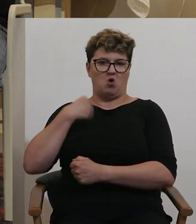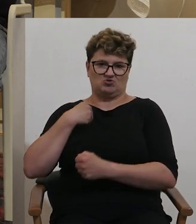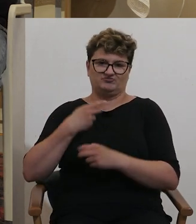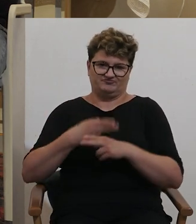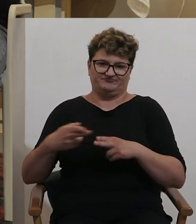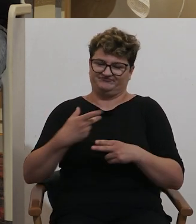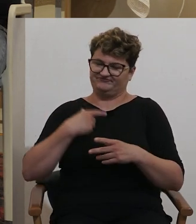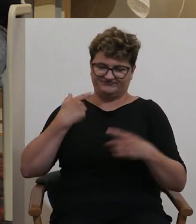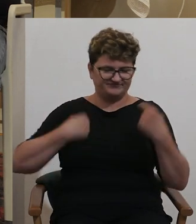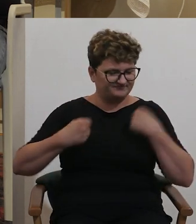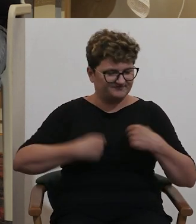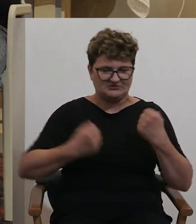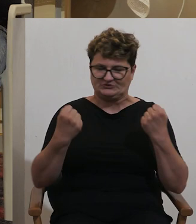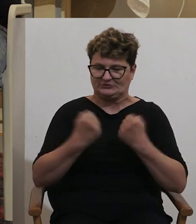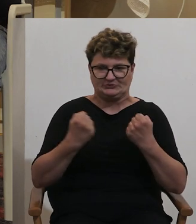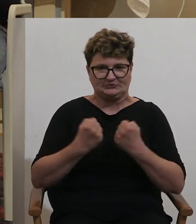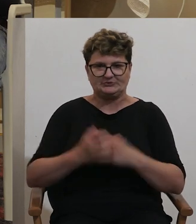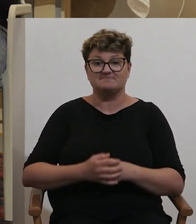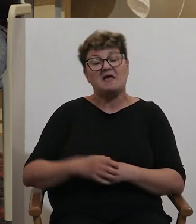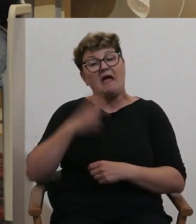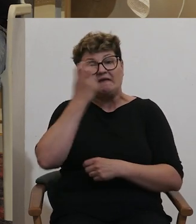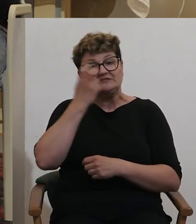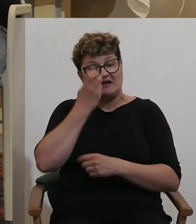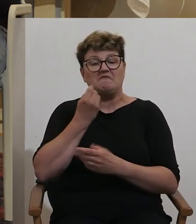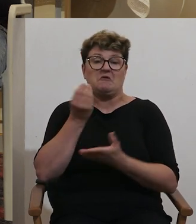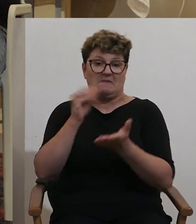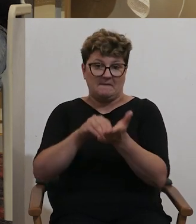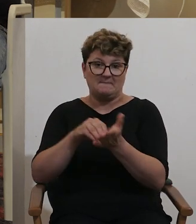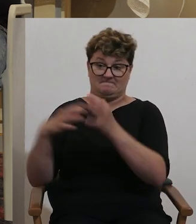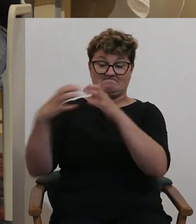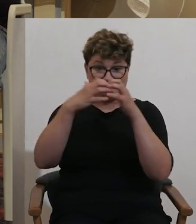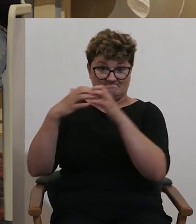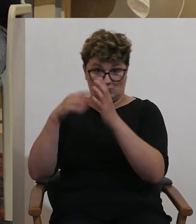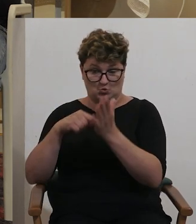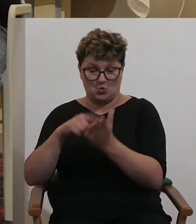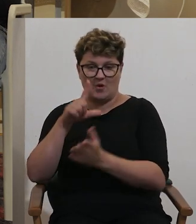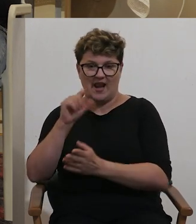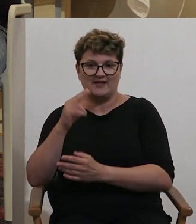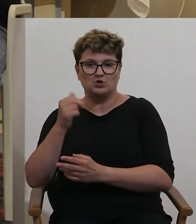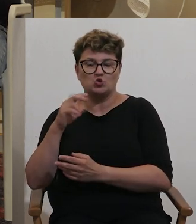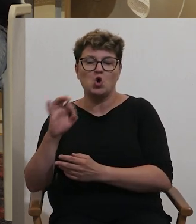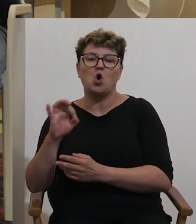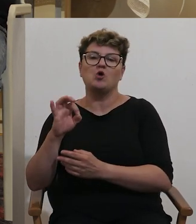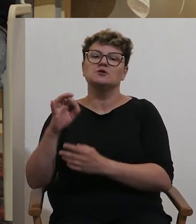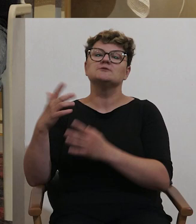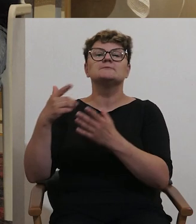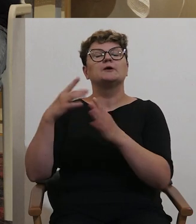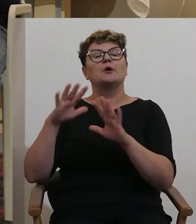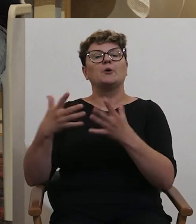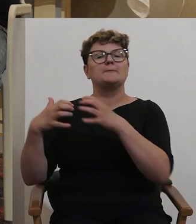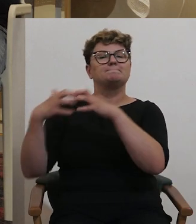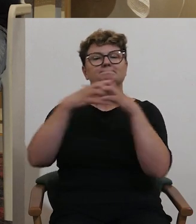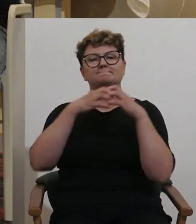Taka ciekawostka, proszę Państwa, bitwa pod Lenino jest bitwą